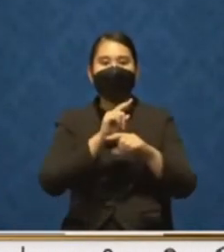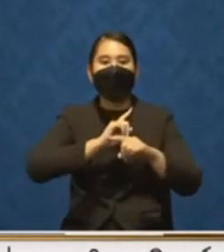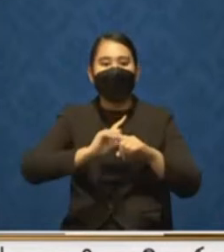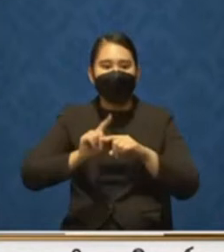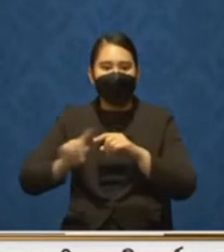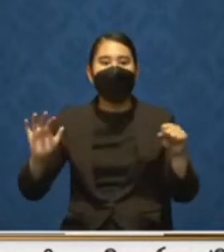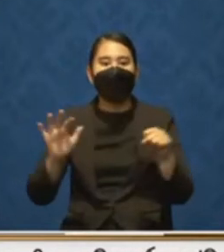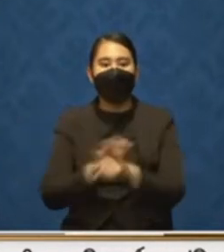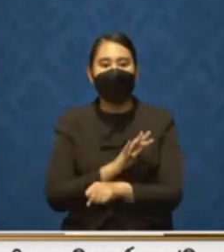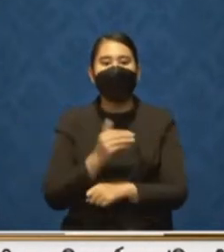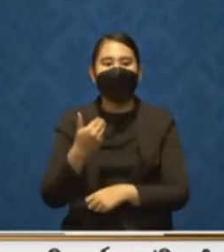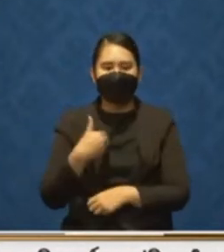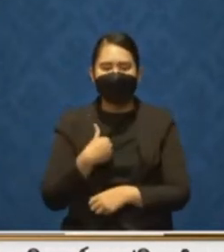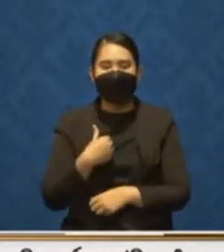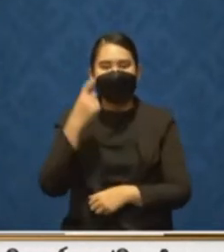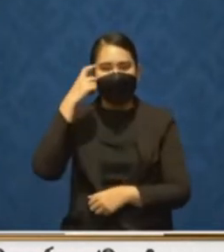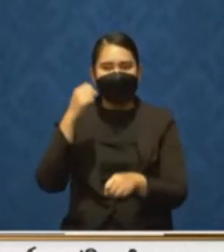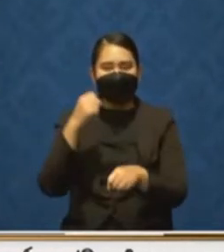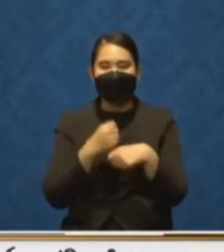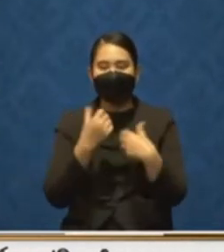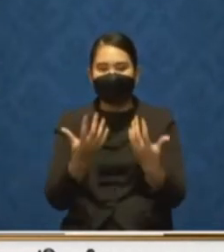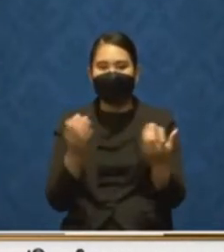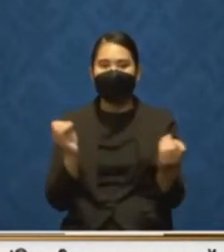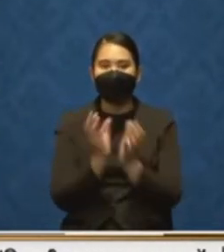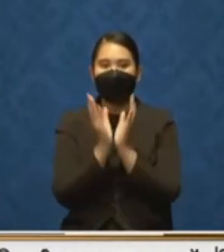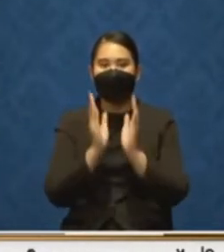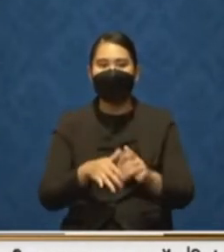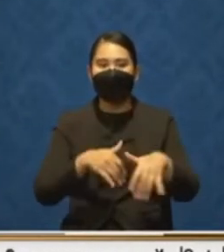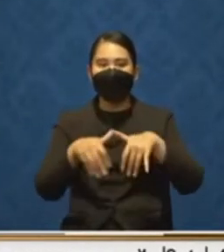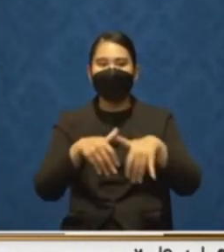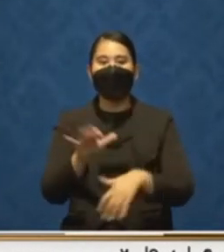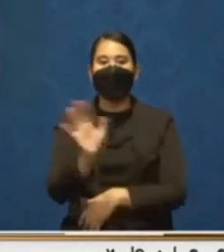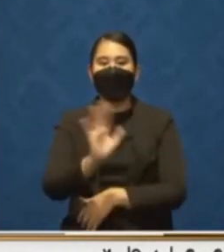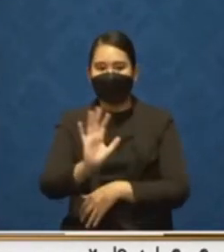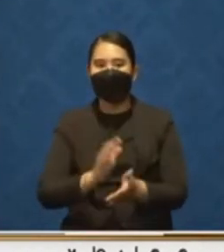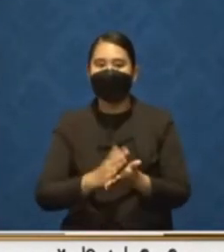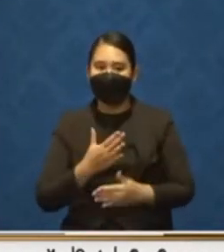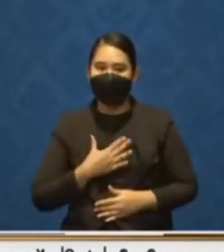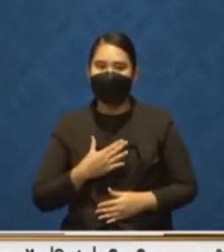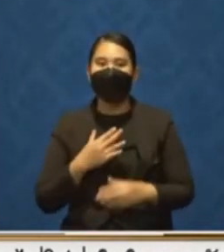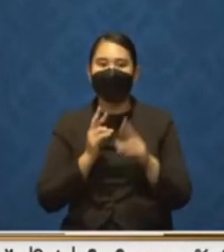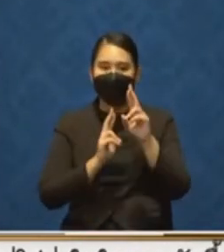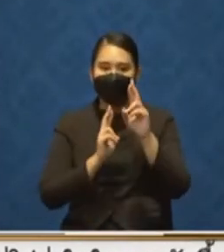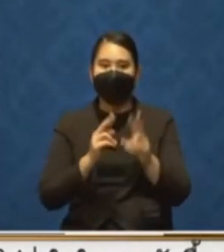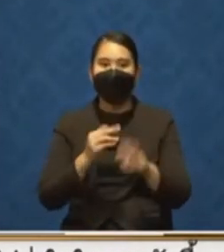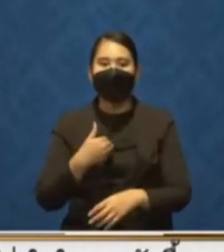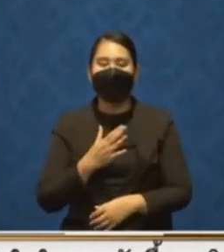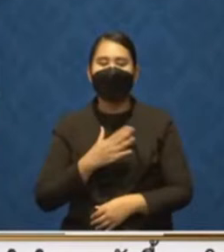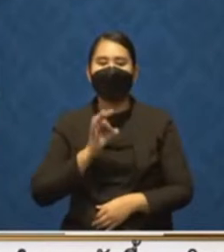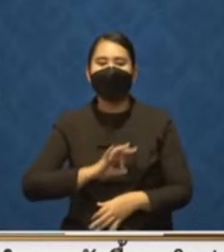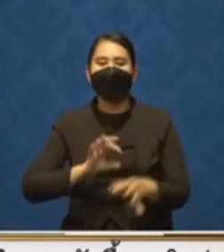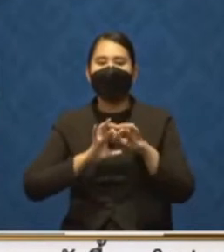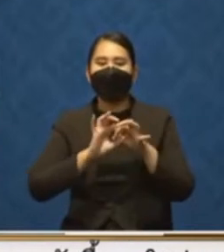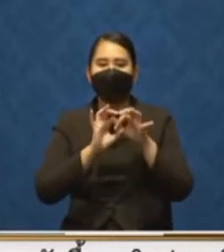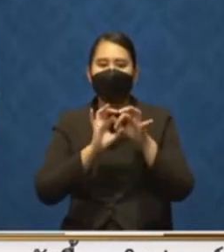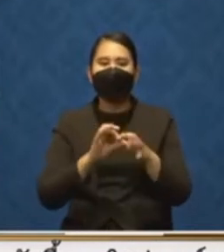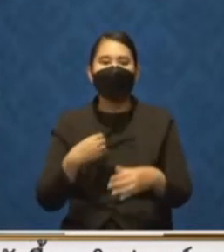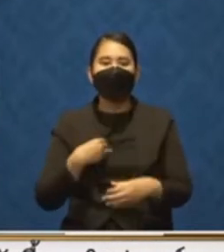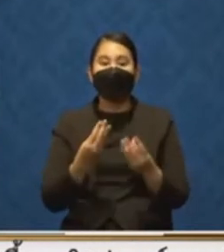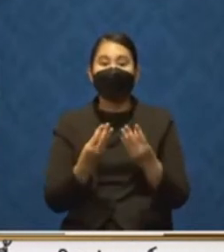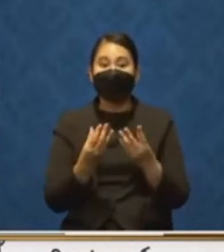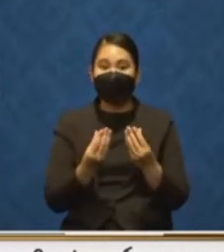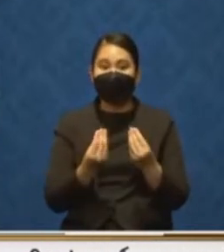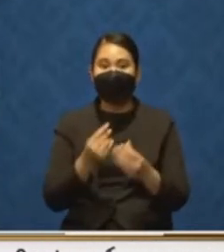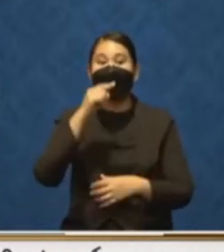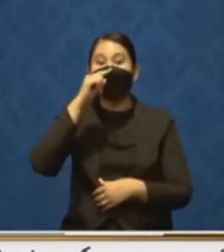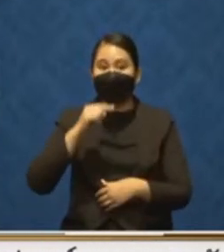จะทำยังไงไม่เกิดตรงโต๊ะกว่าชนคนไทยเท่านั้นเองนะครับจมูกกำลังที่สุดอยู่แล้วที่ห่วงนะว่าในการเสียพื้นที่ให้ต่างชาตินั้นผม